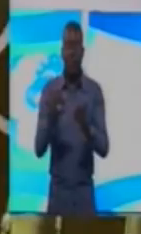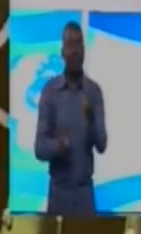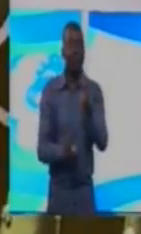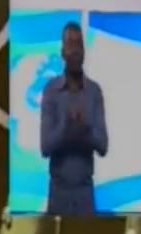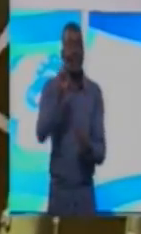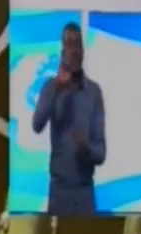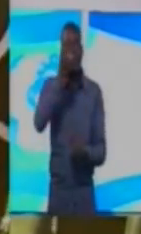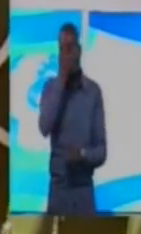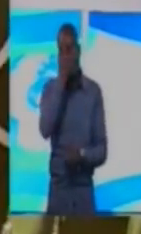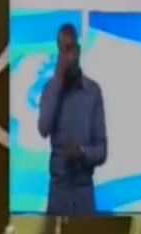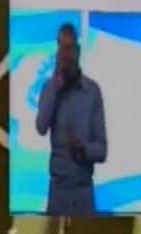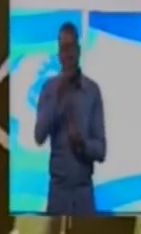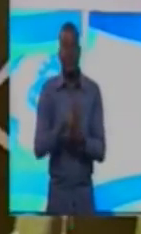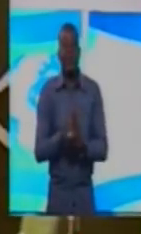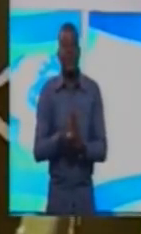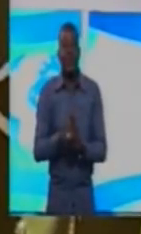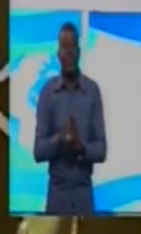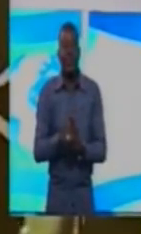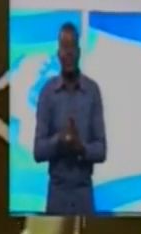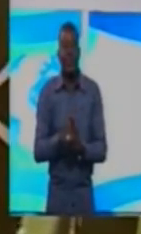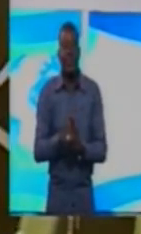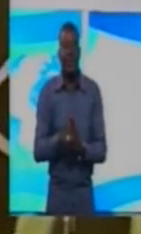l'État.